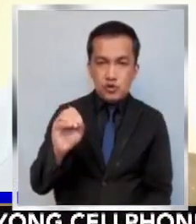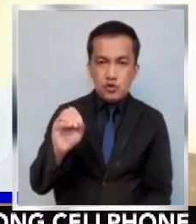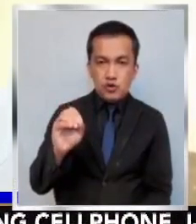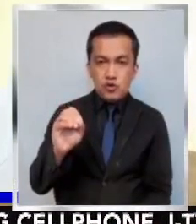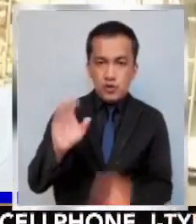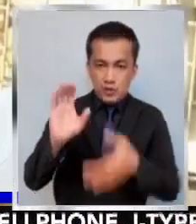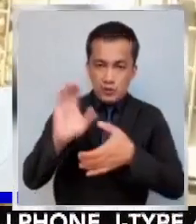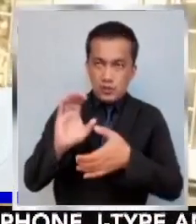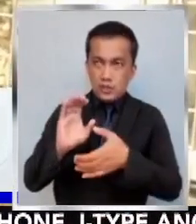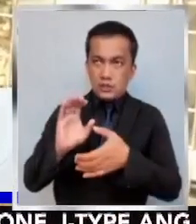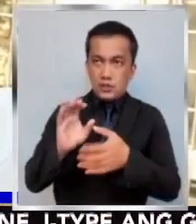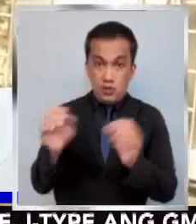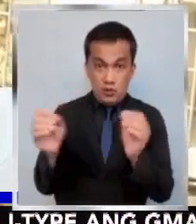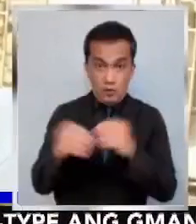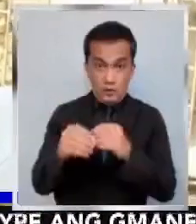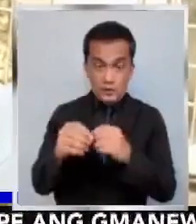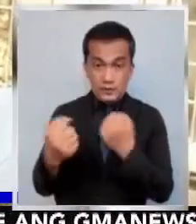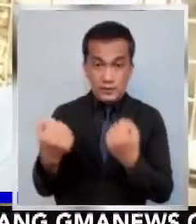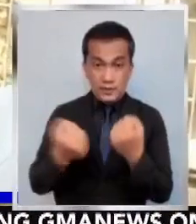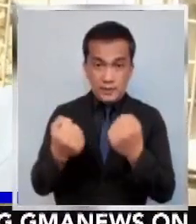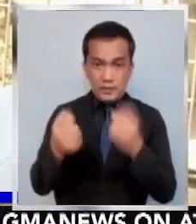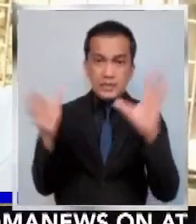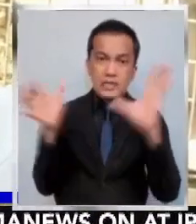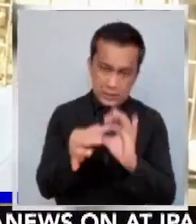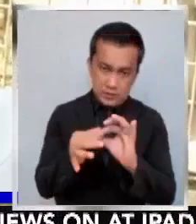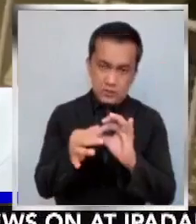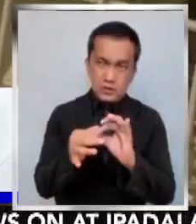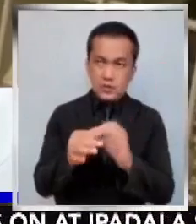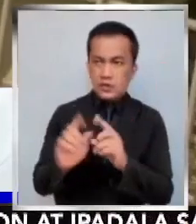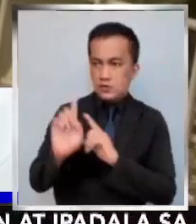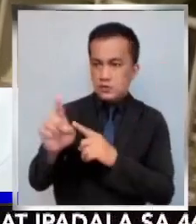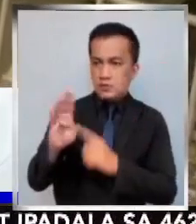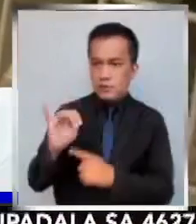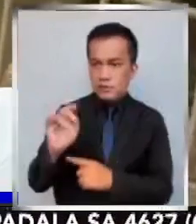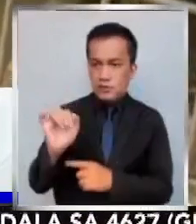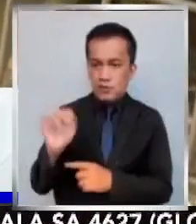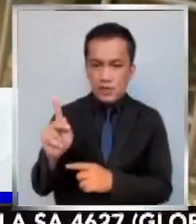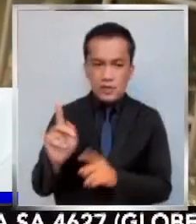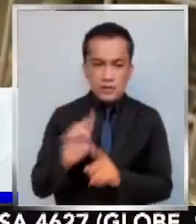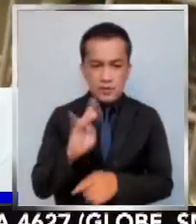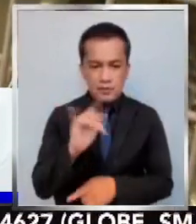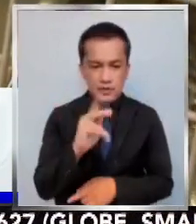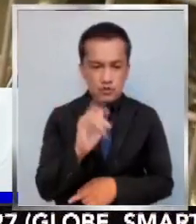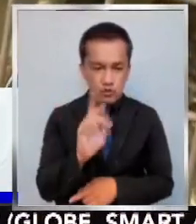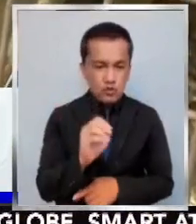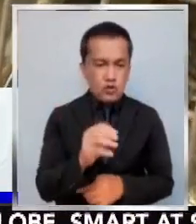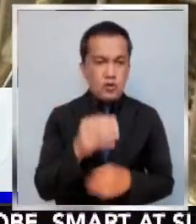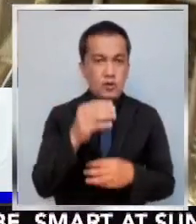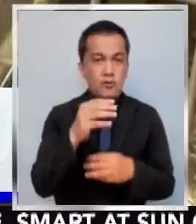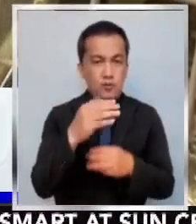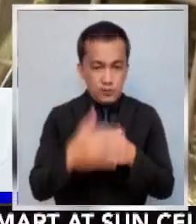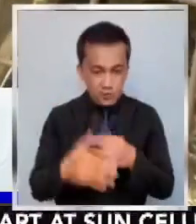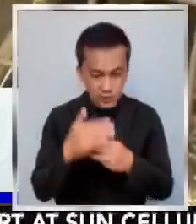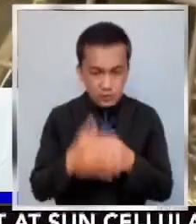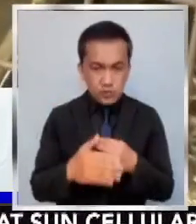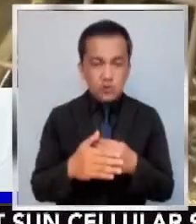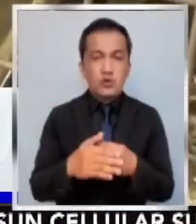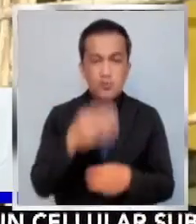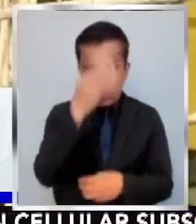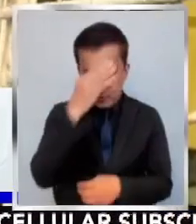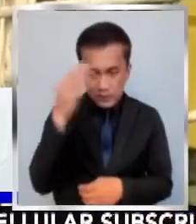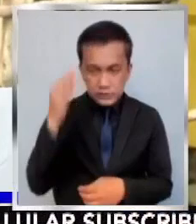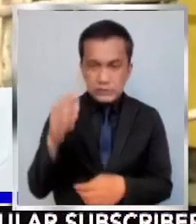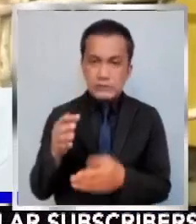ng mga tsuper. Isa ang ruta nilang Balintawak, Balumbato, Bonifacio, Monumento sa mga unang pinutol ng LTFRB